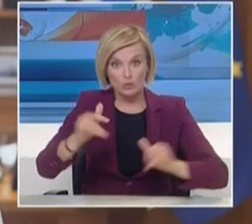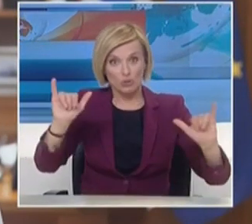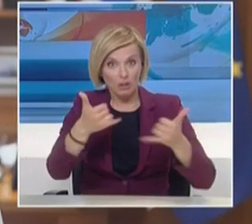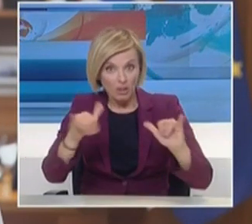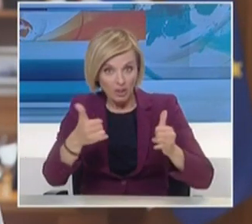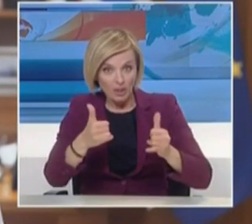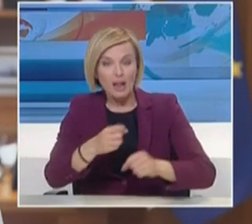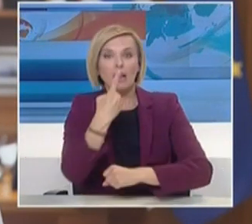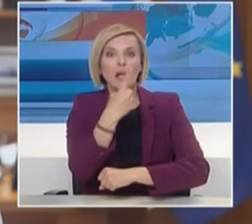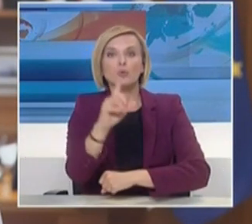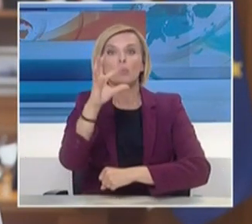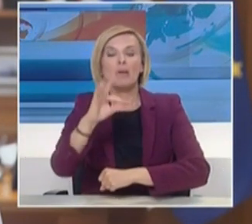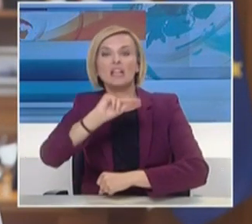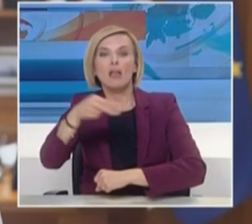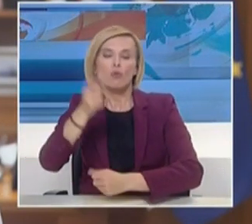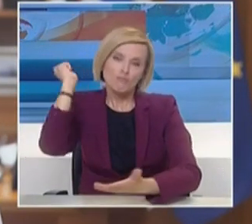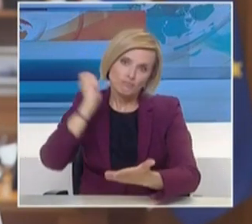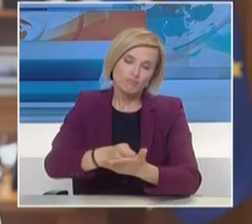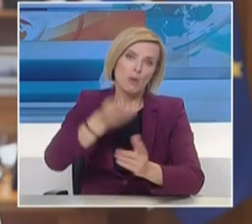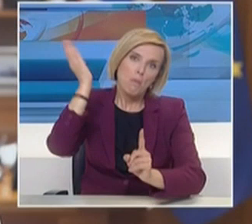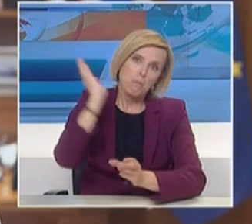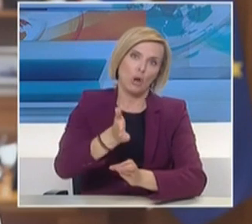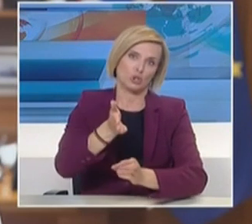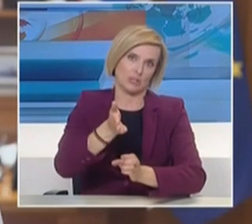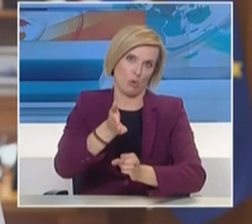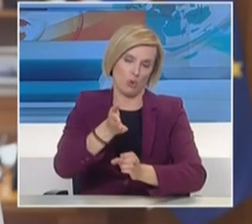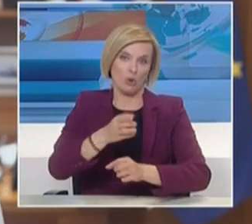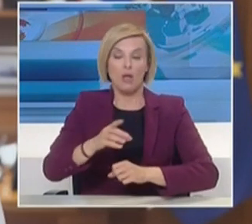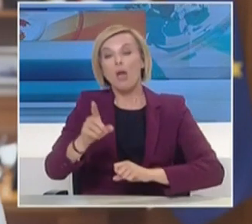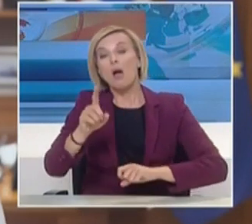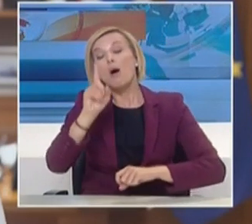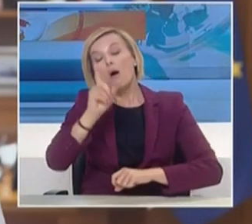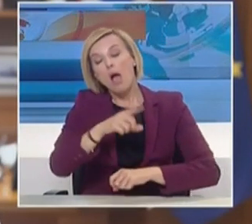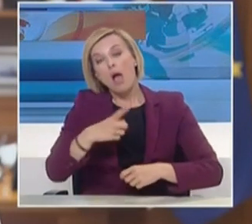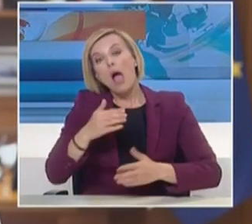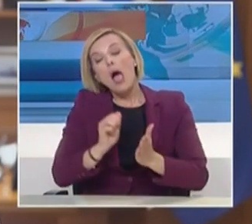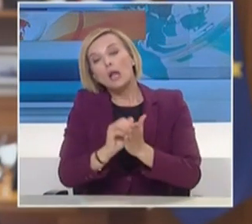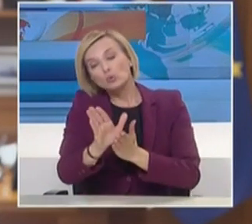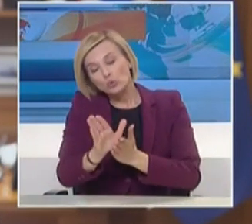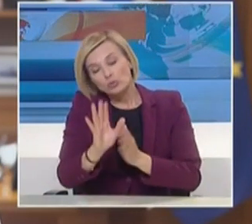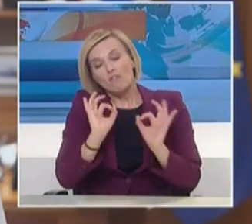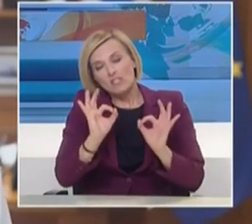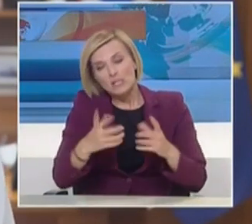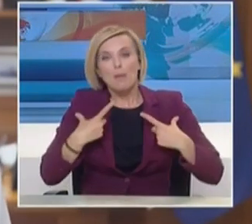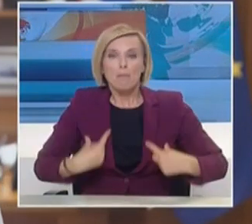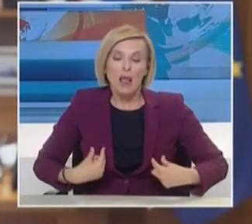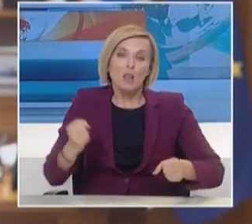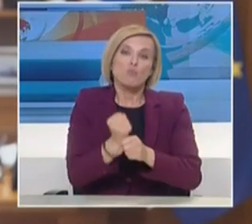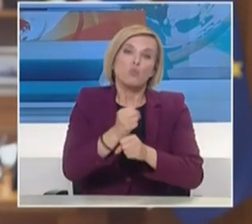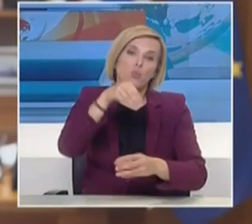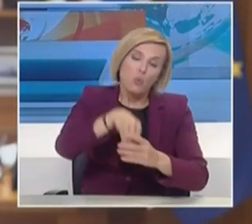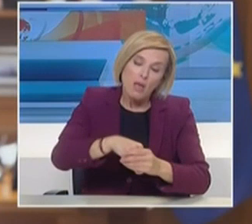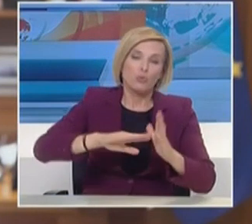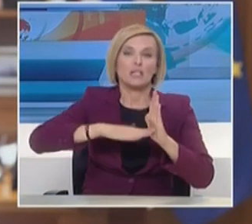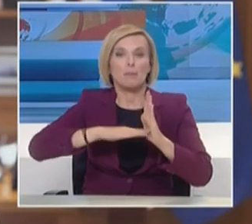για κάθε παράβαση. Από τους περιορισμούς αυτούς εξαιρούνται προφανώς μέλη της κυβέρνησης και της Βουλής, κρατική λειτουργή και όλα τα στελέχη